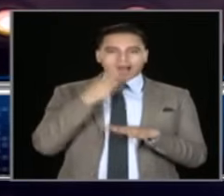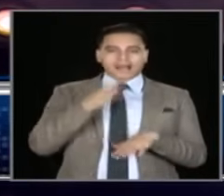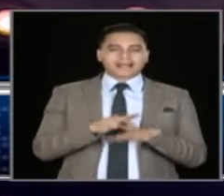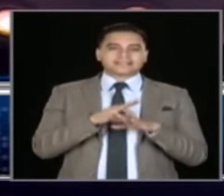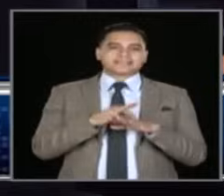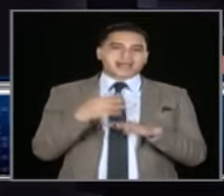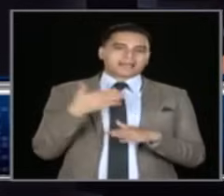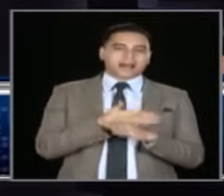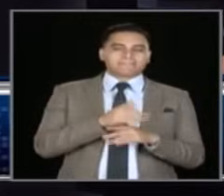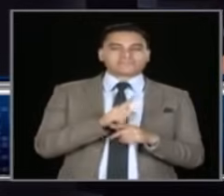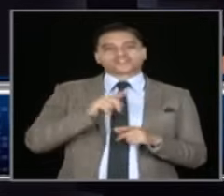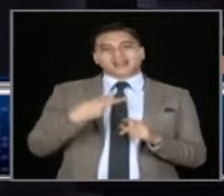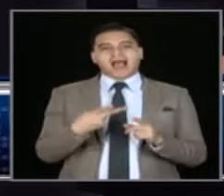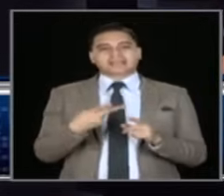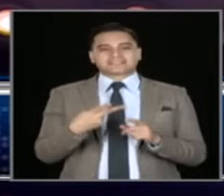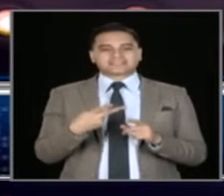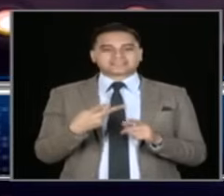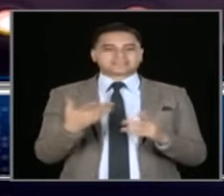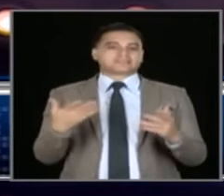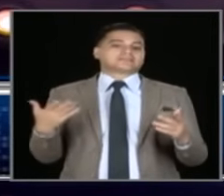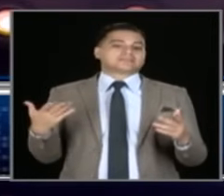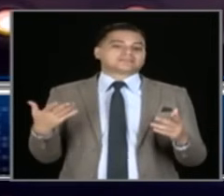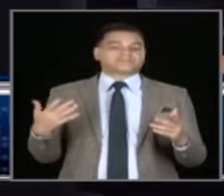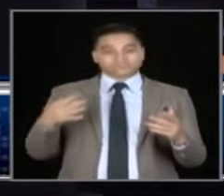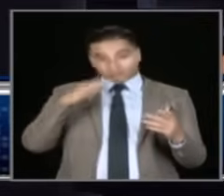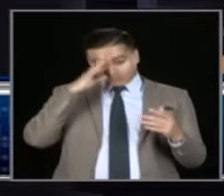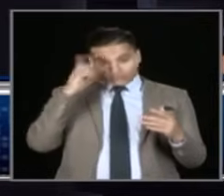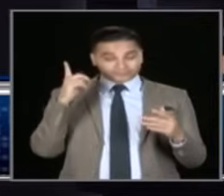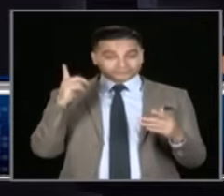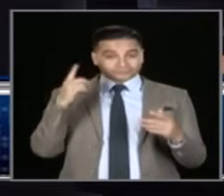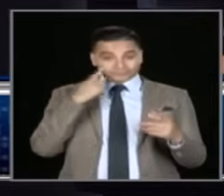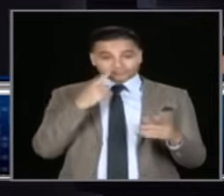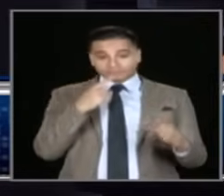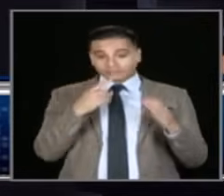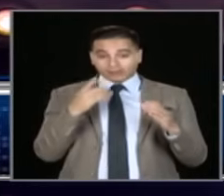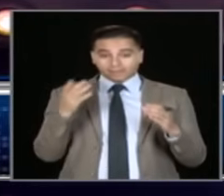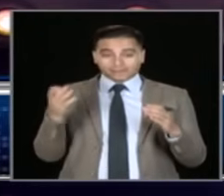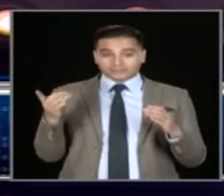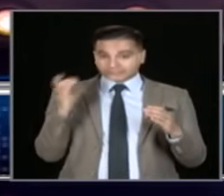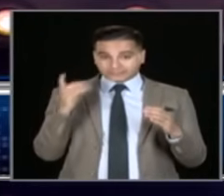البصمة عندكم إجابة تانية؟ لو غلط. ما لو صح خلاص، مش هنا في إجابة تانية.